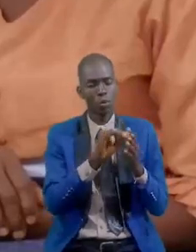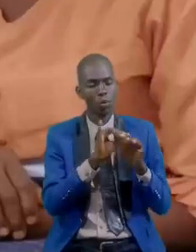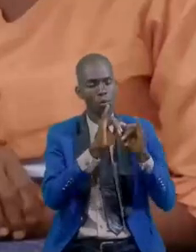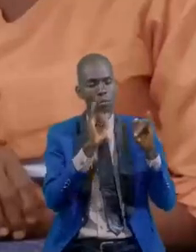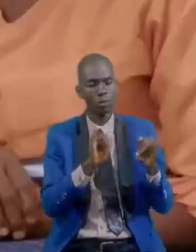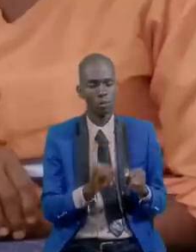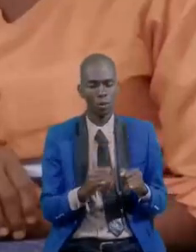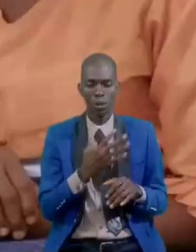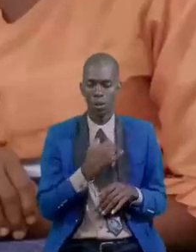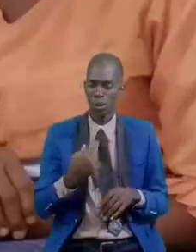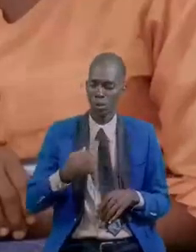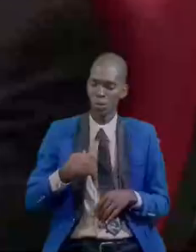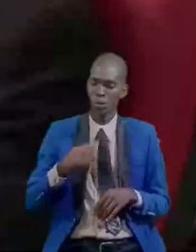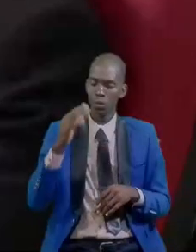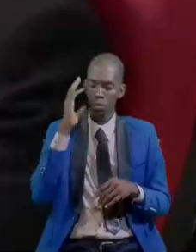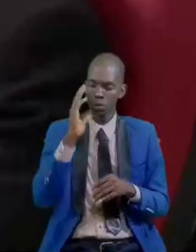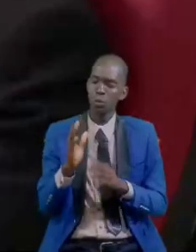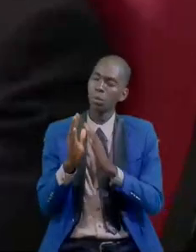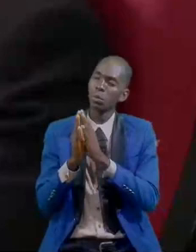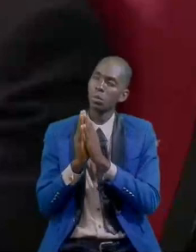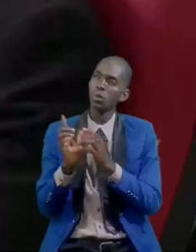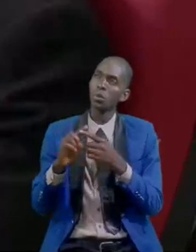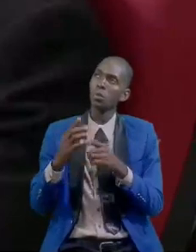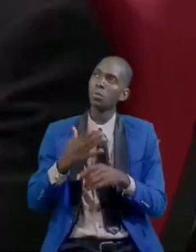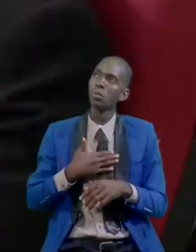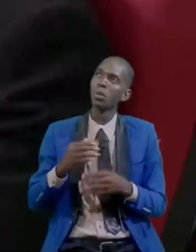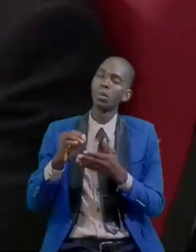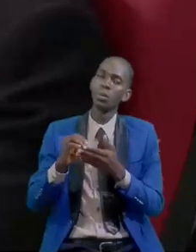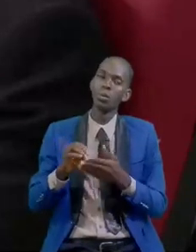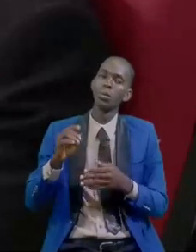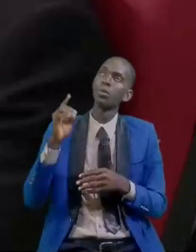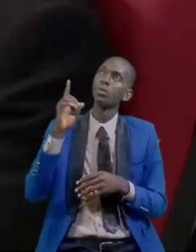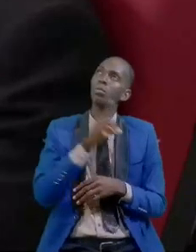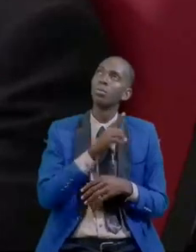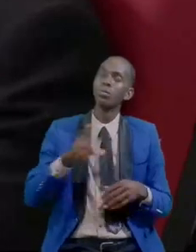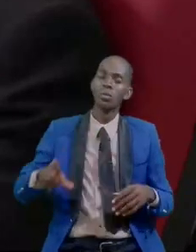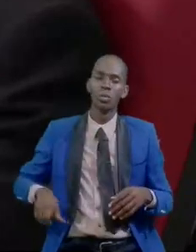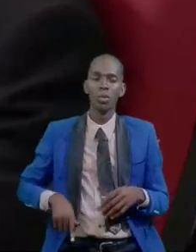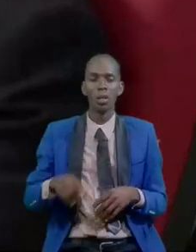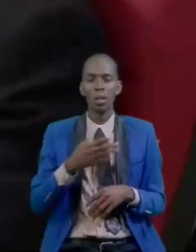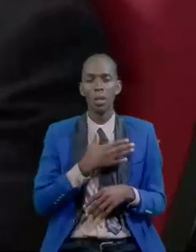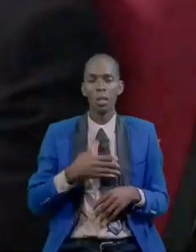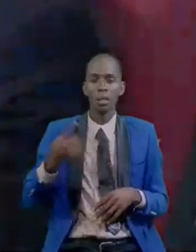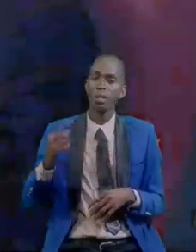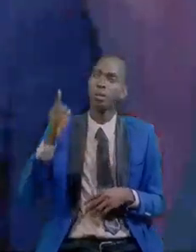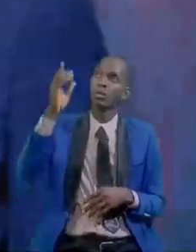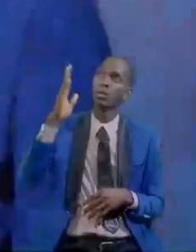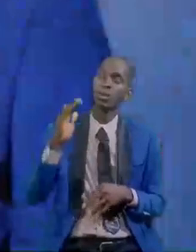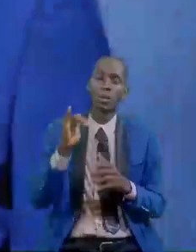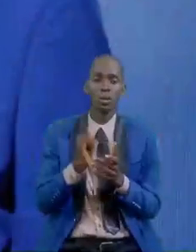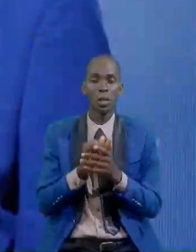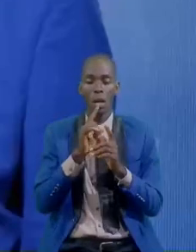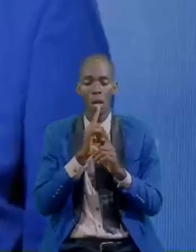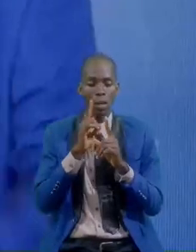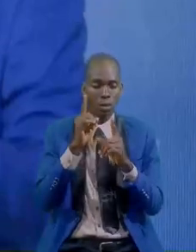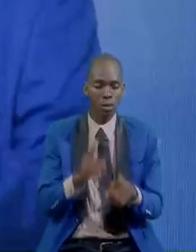moi, j'invoquerai le nom de l'Éternel, le Dieu qui répondra par le